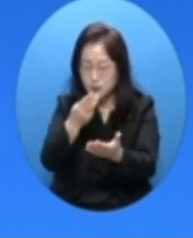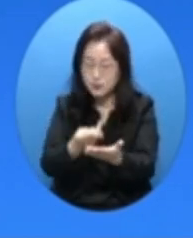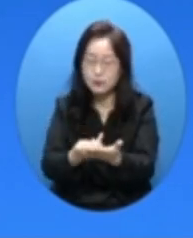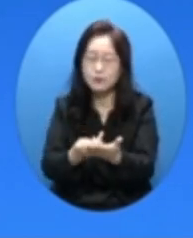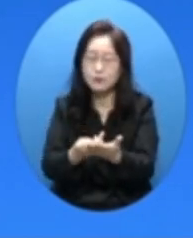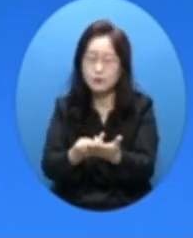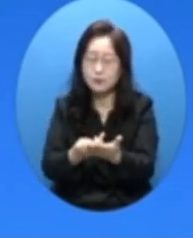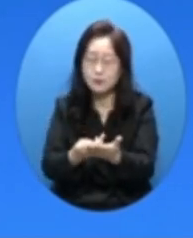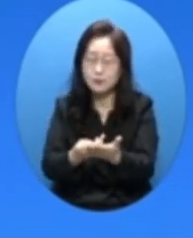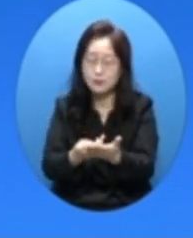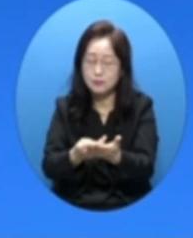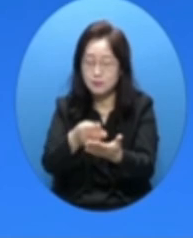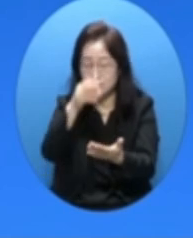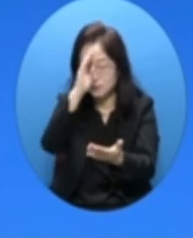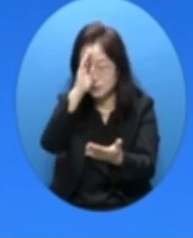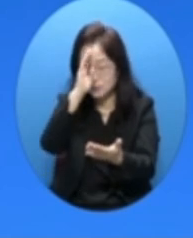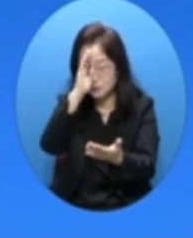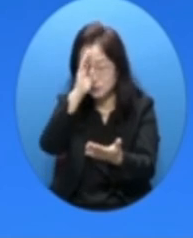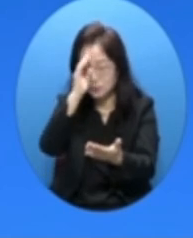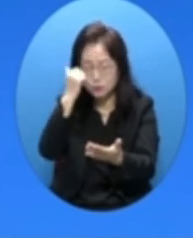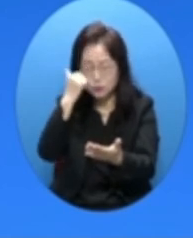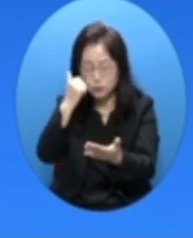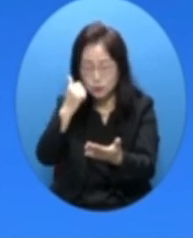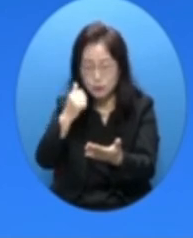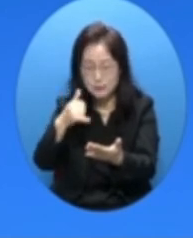오랜 병의 효자 없다고